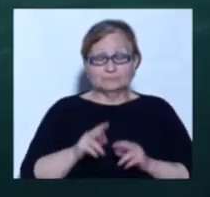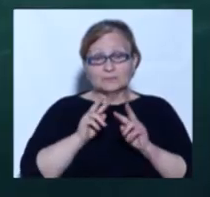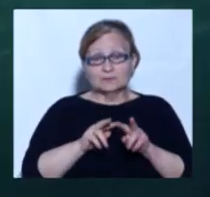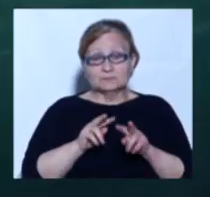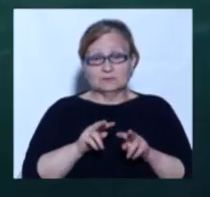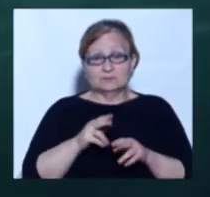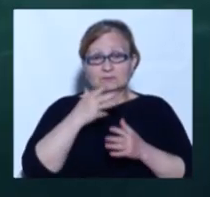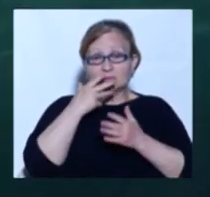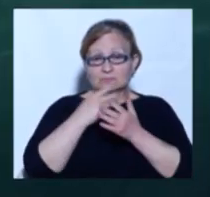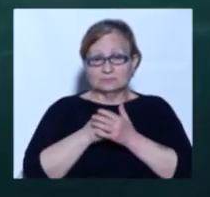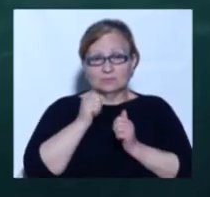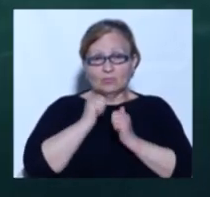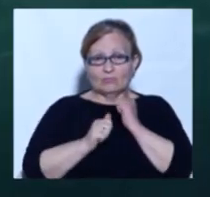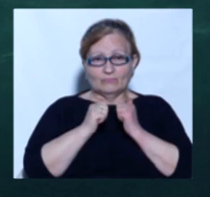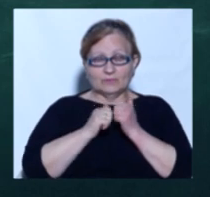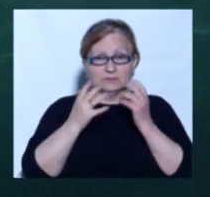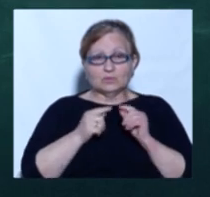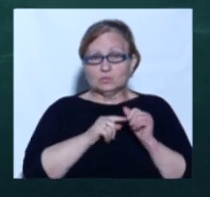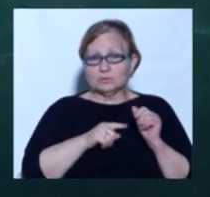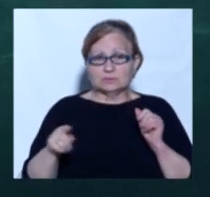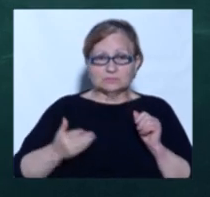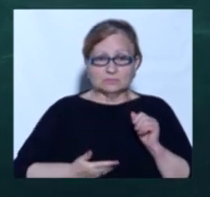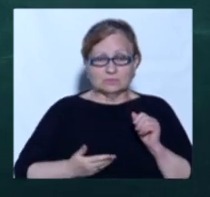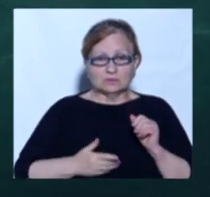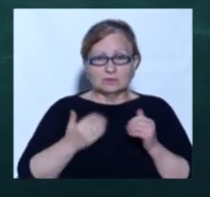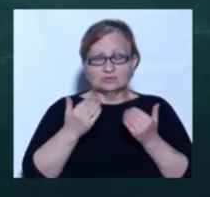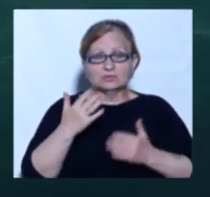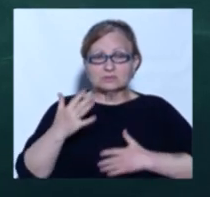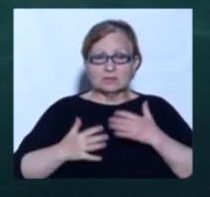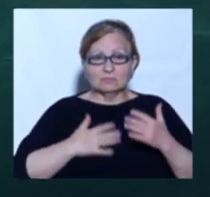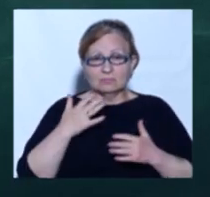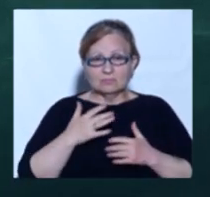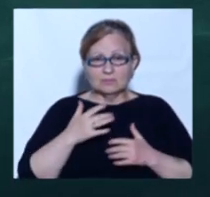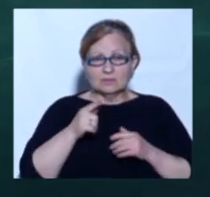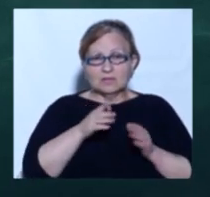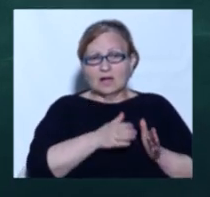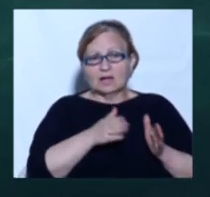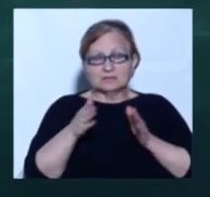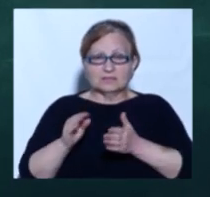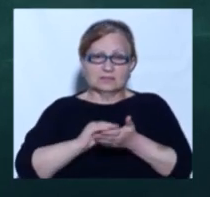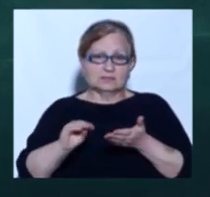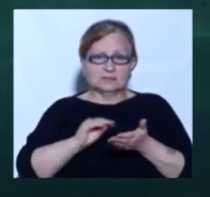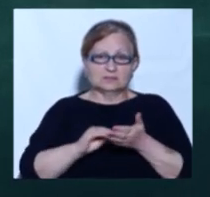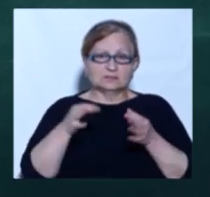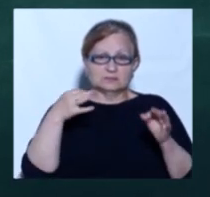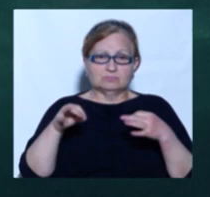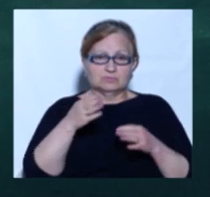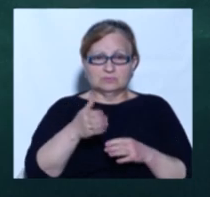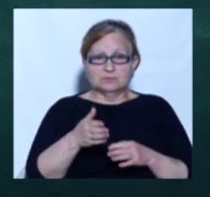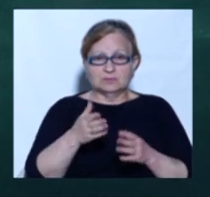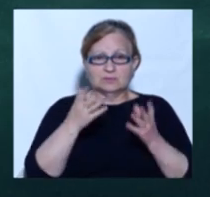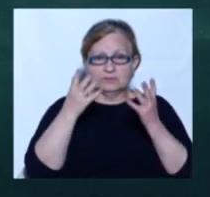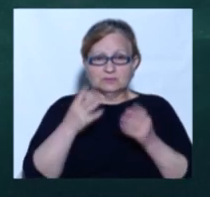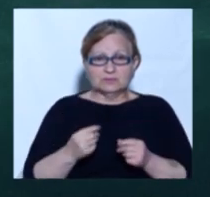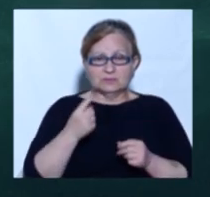დააკვირდი შენს ყოველდღიურ ცხოვრებას, ემოციებს და გადაიტანე ფურცელზე. დაწერე